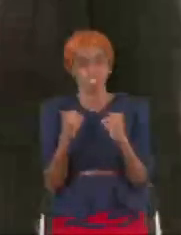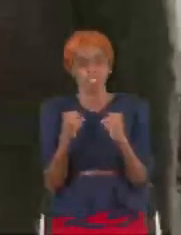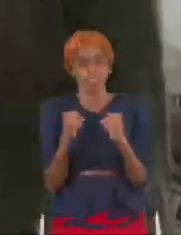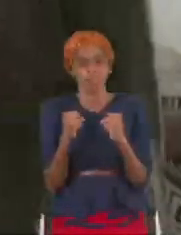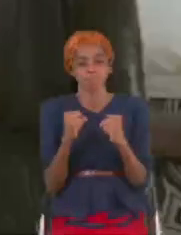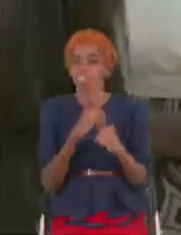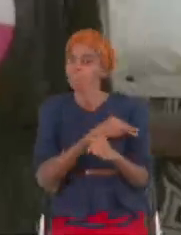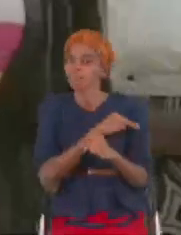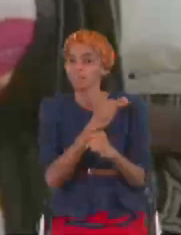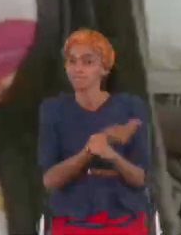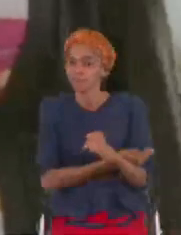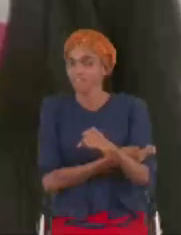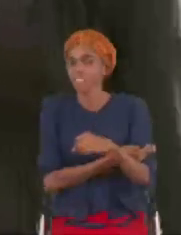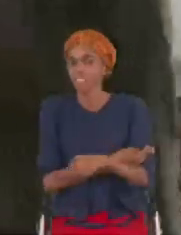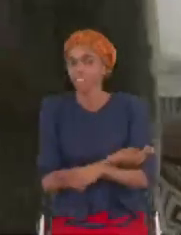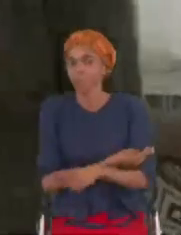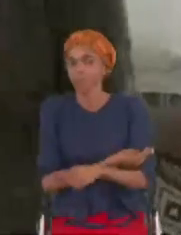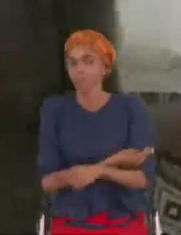puissant